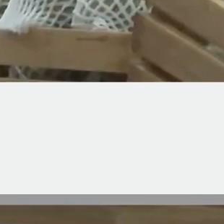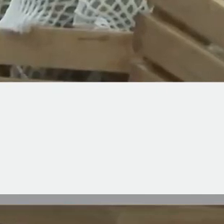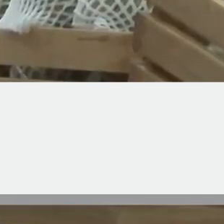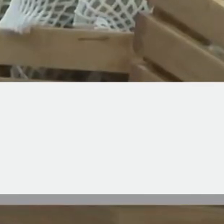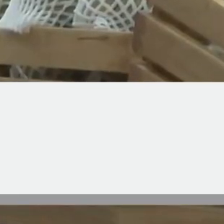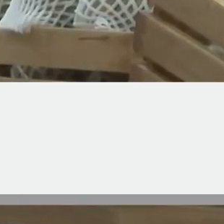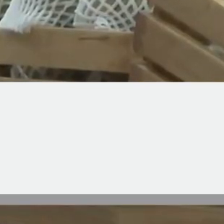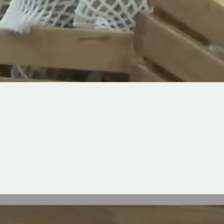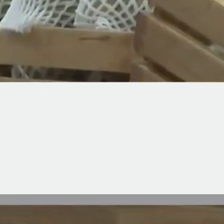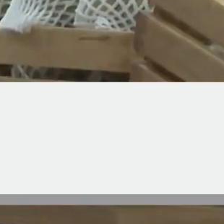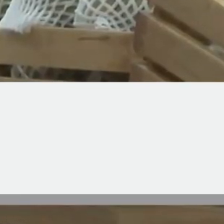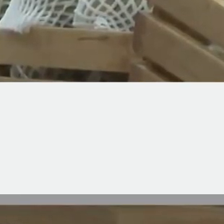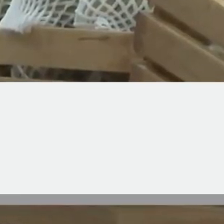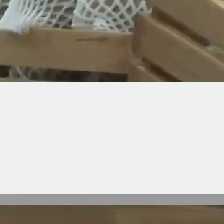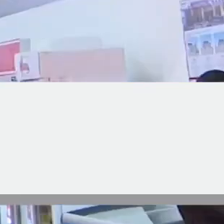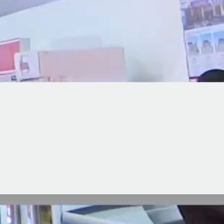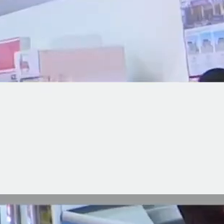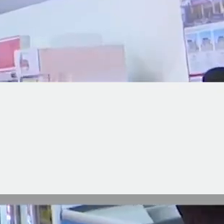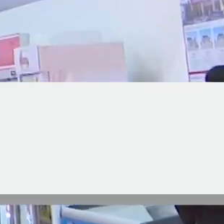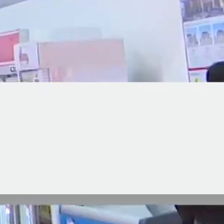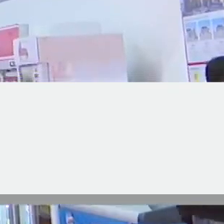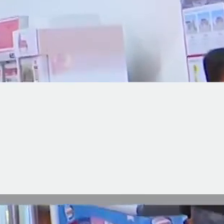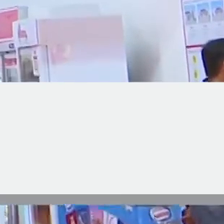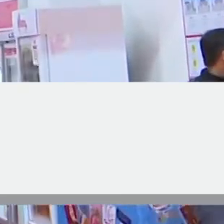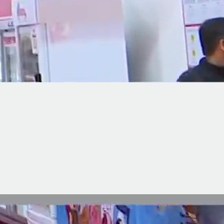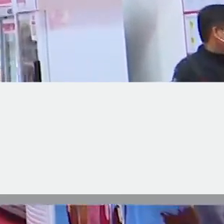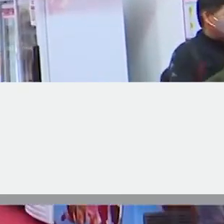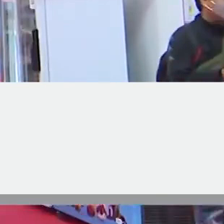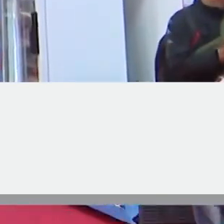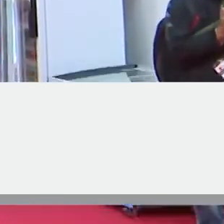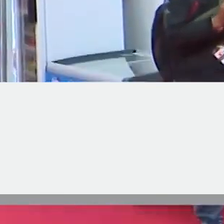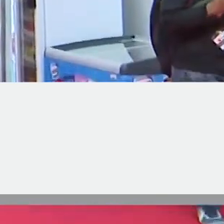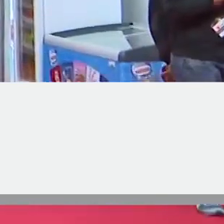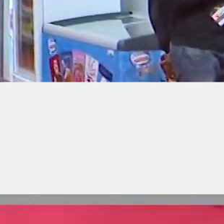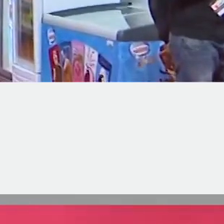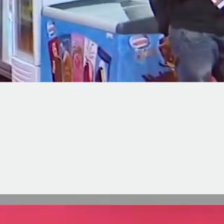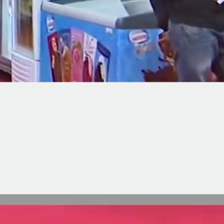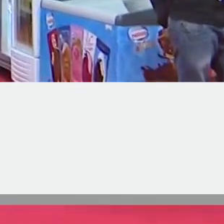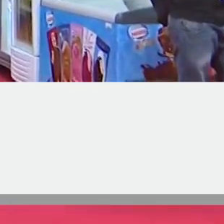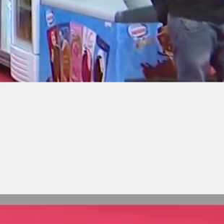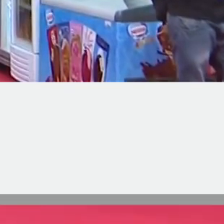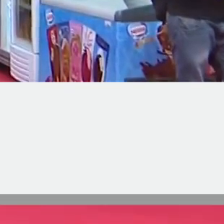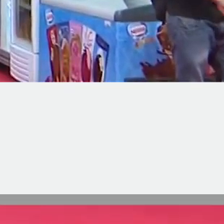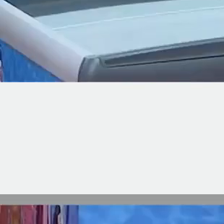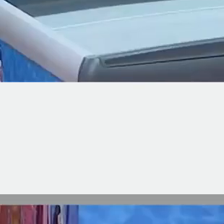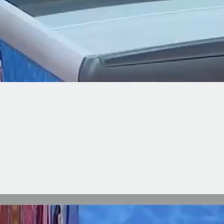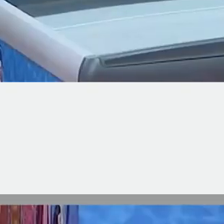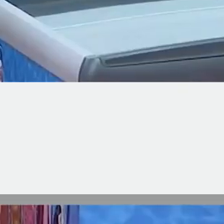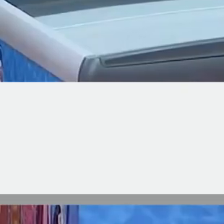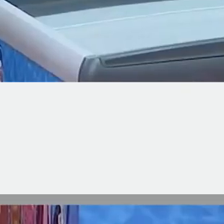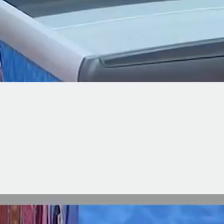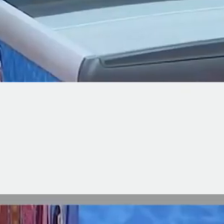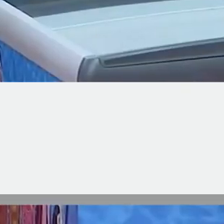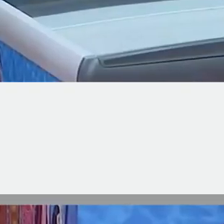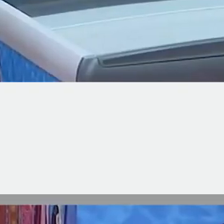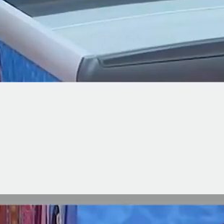งขันได้ค่ะประกอบด้วยสมาร์ทโชห่วยนะคะจากโชห่วยร้านเดิมเพิ่มเติมไอเดียเสริมรายได้นำเทคโนโลยีนวัตกรรมและการบริห